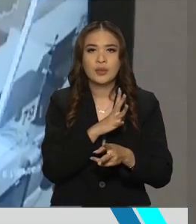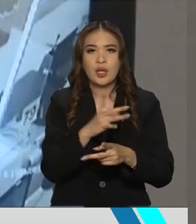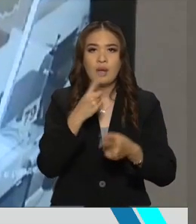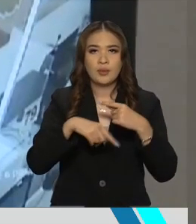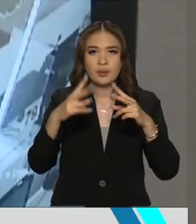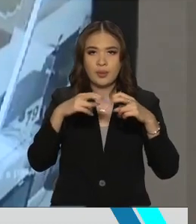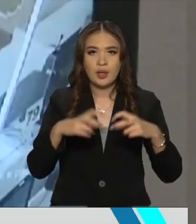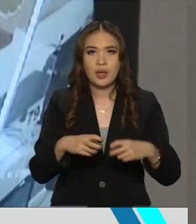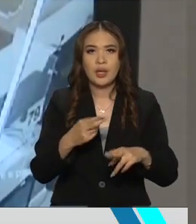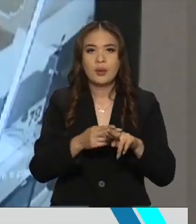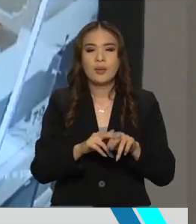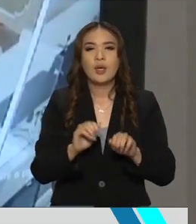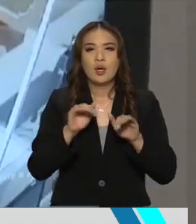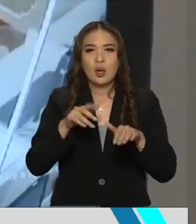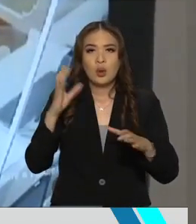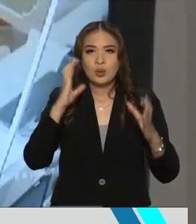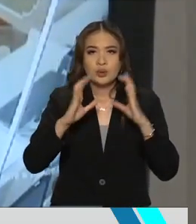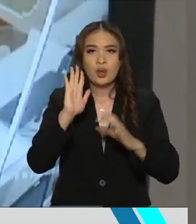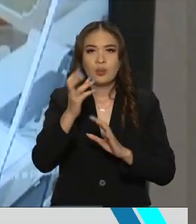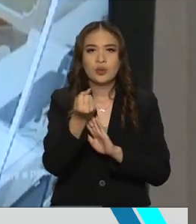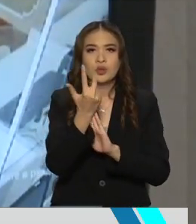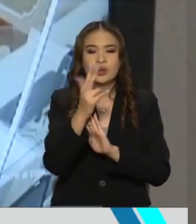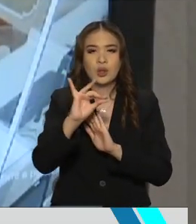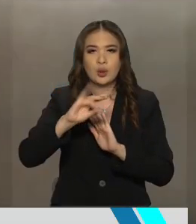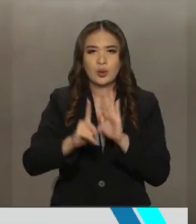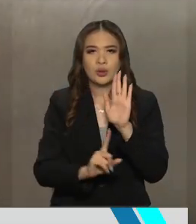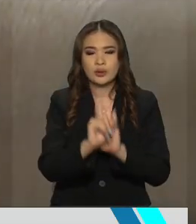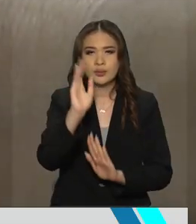на поступление в вузы начнется с 13 июля